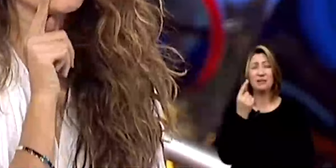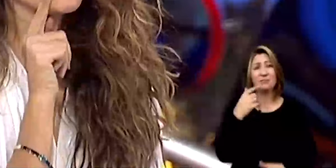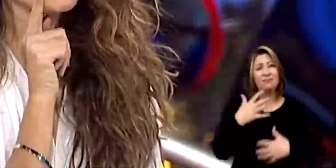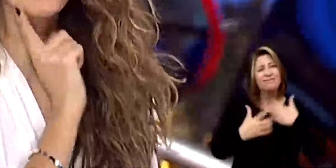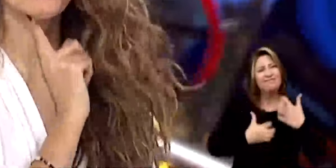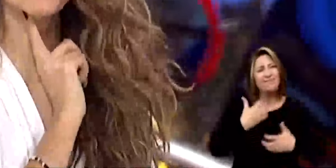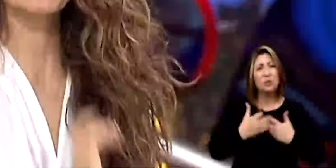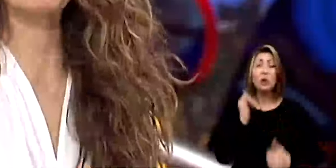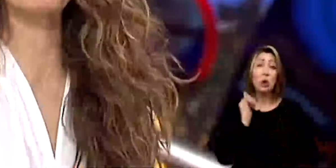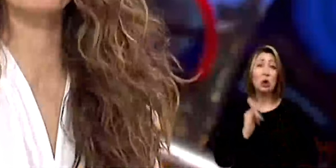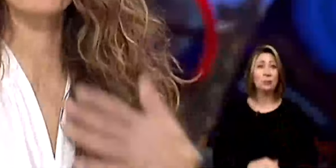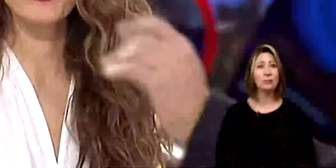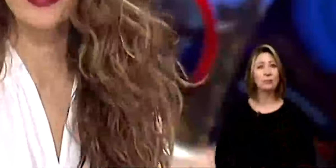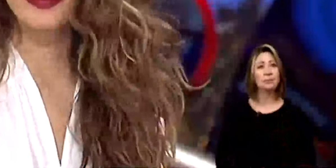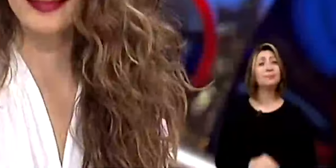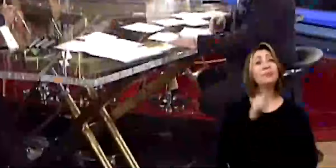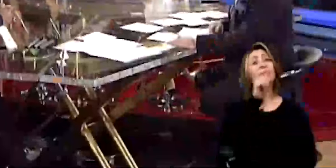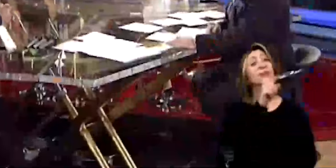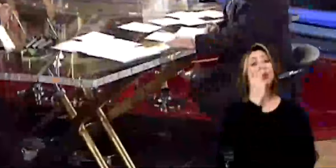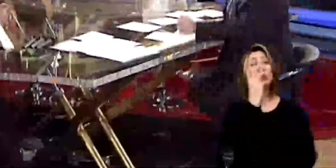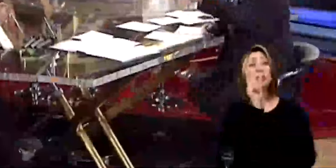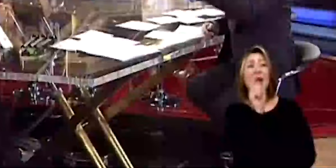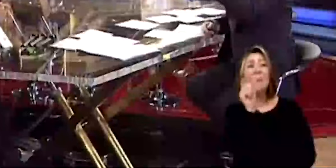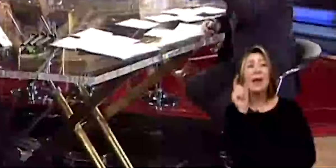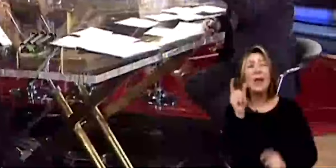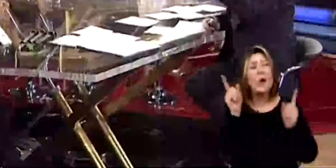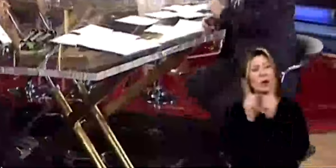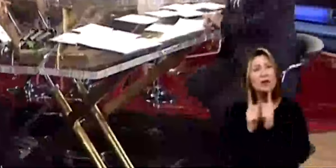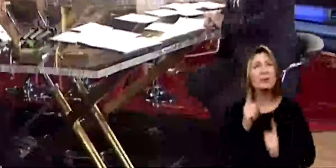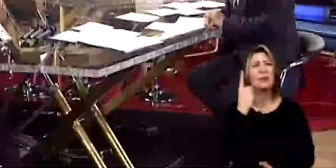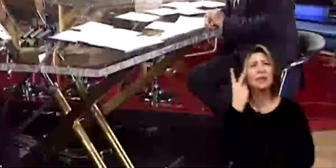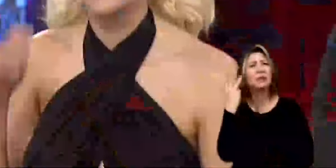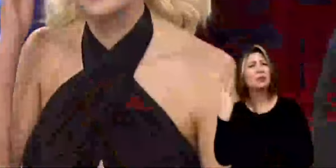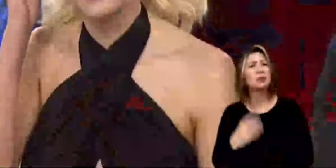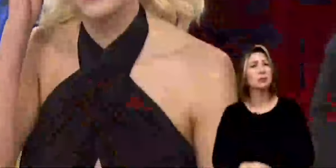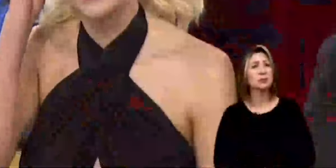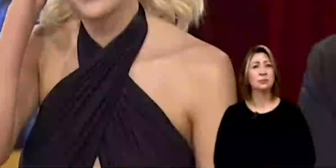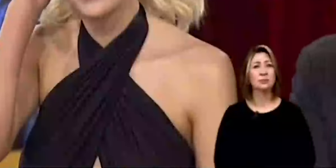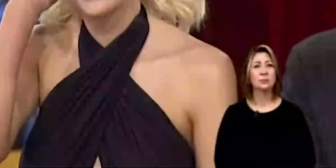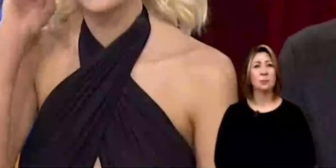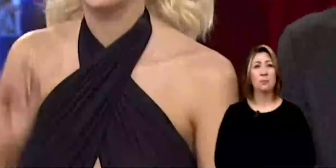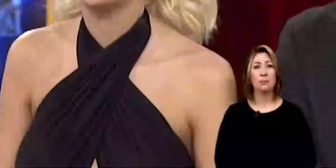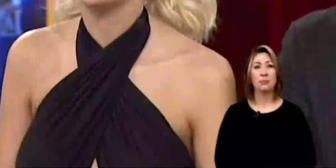melankolik. Kötü. Siz efendim 3 kelimeyle özetler misiniz? 1, 2, 3.